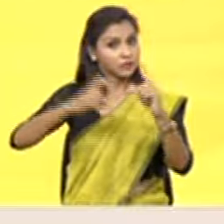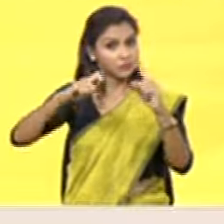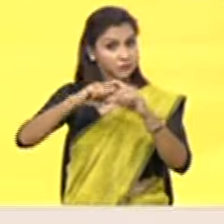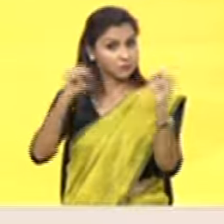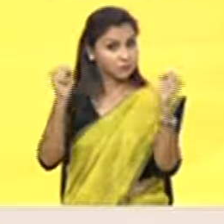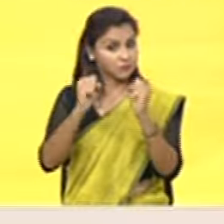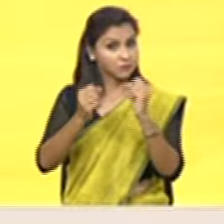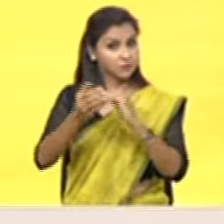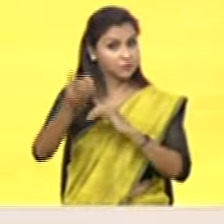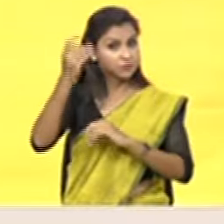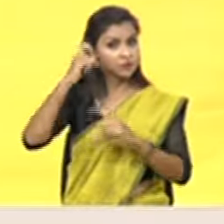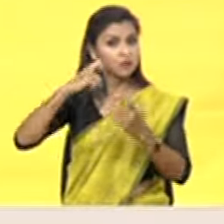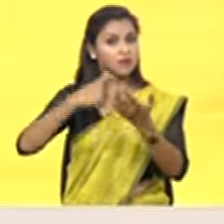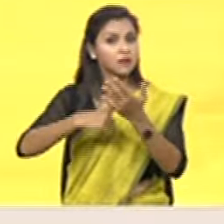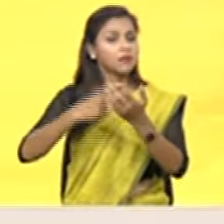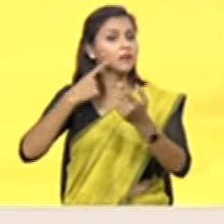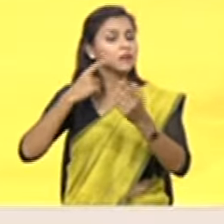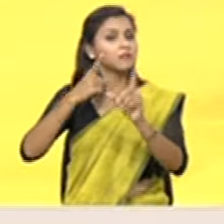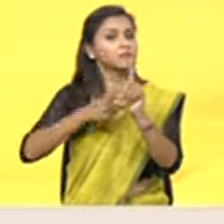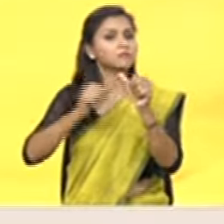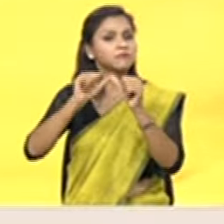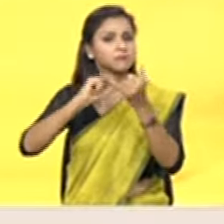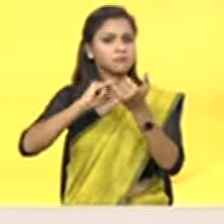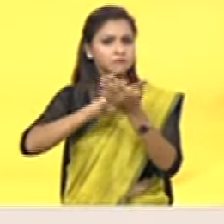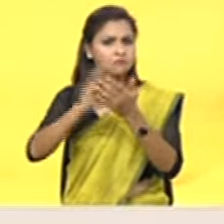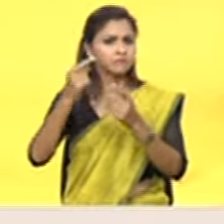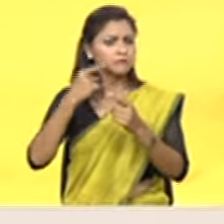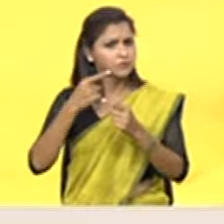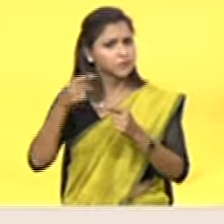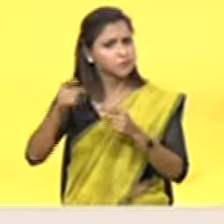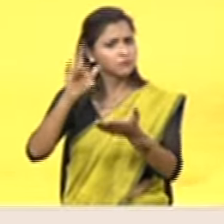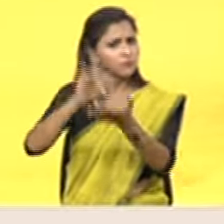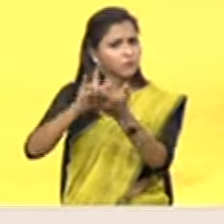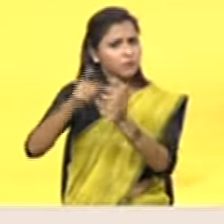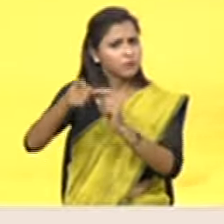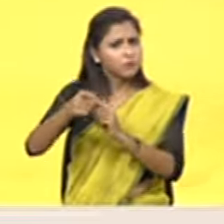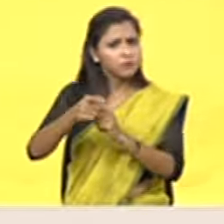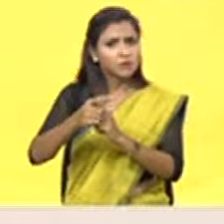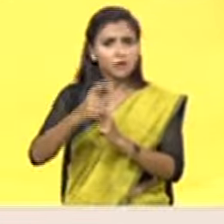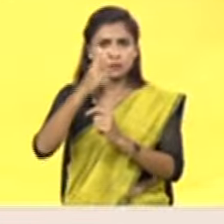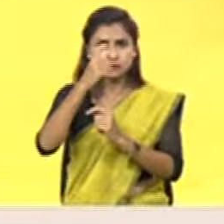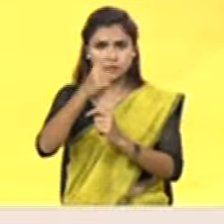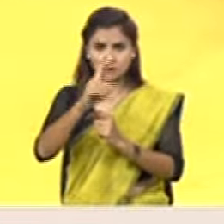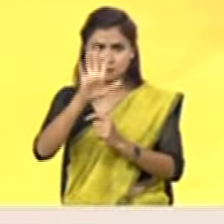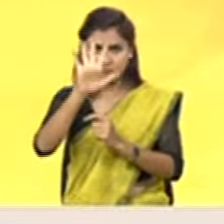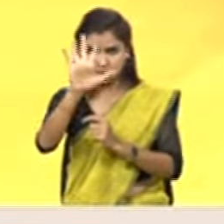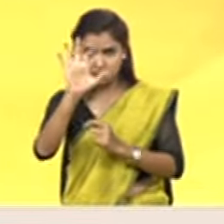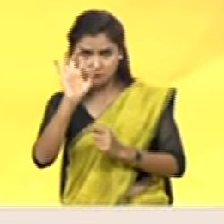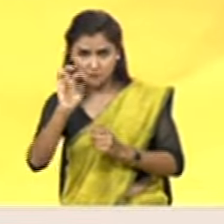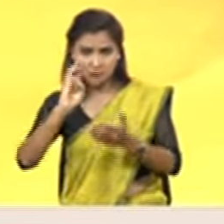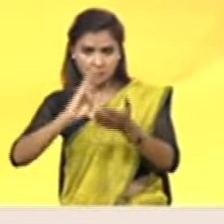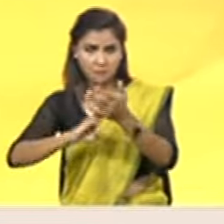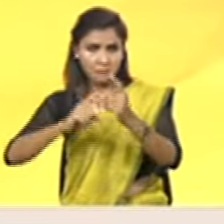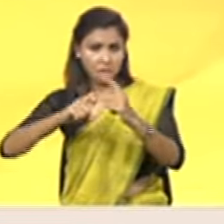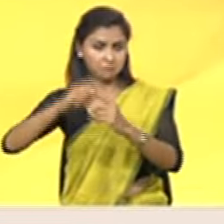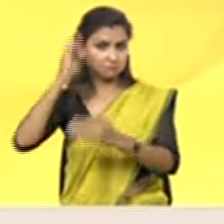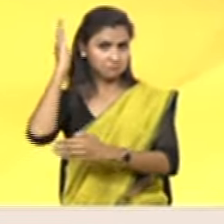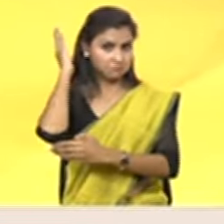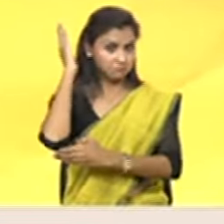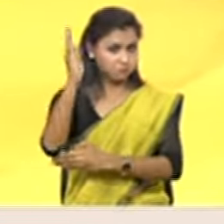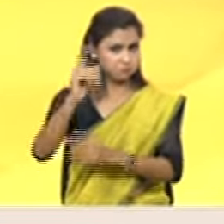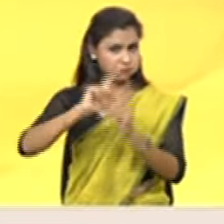के रियासी की है यहां 750 मीटर लंबे झंडे के